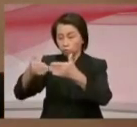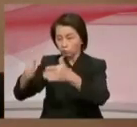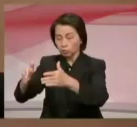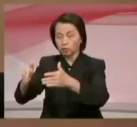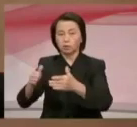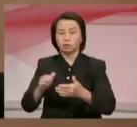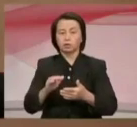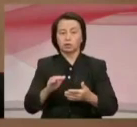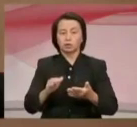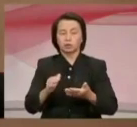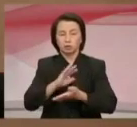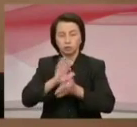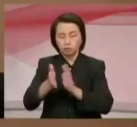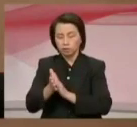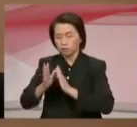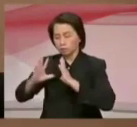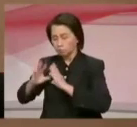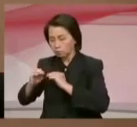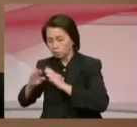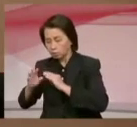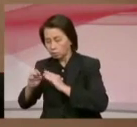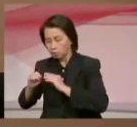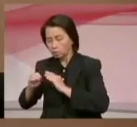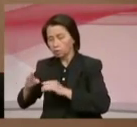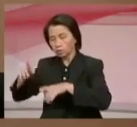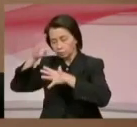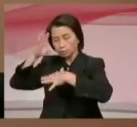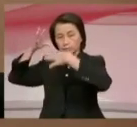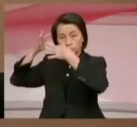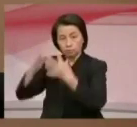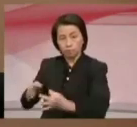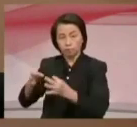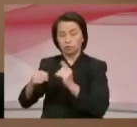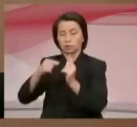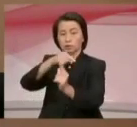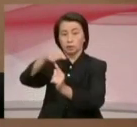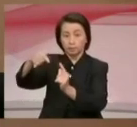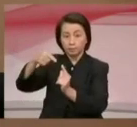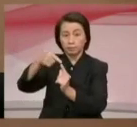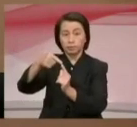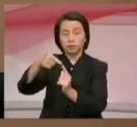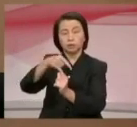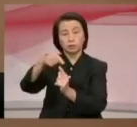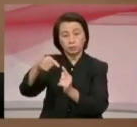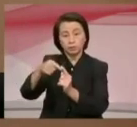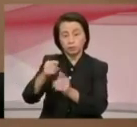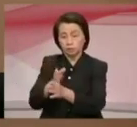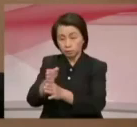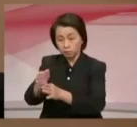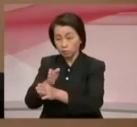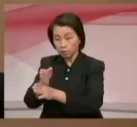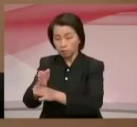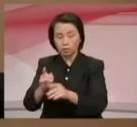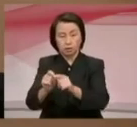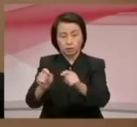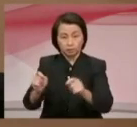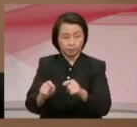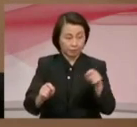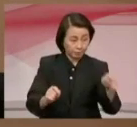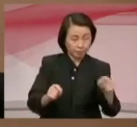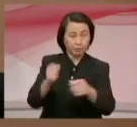jadi mesyuarat memutuskan bahawa apabila sahaja sektor tempat mereka